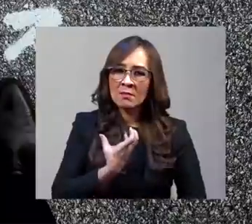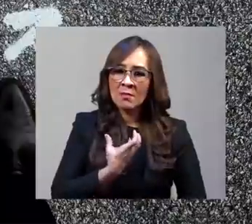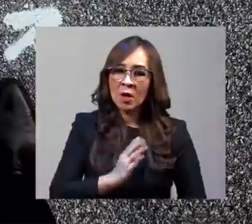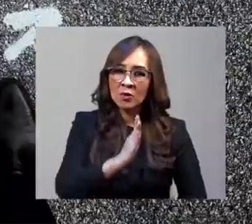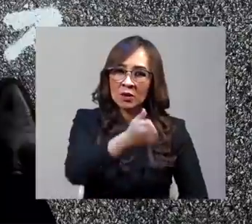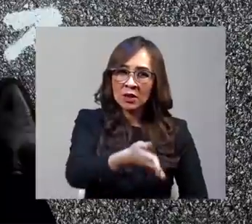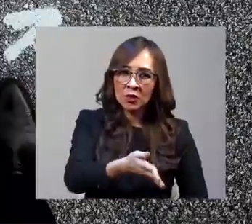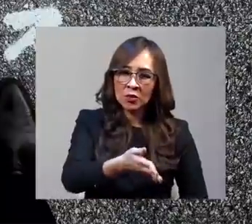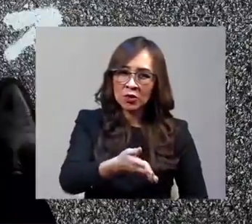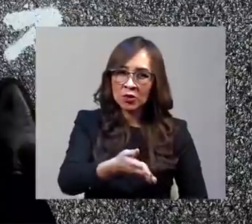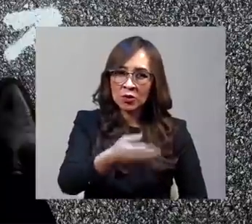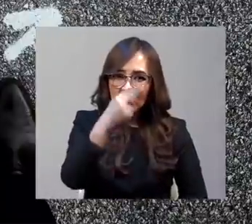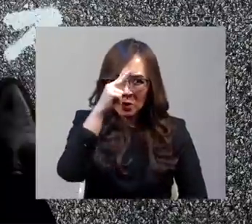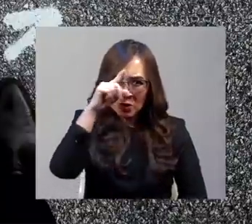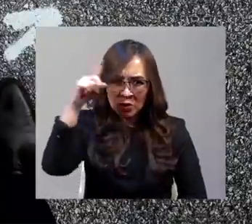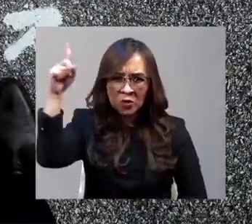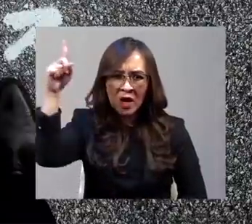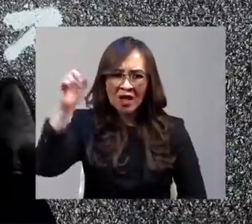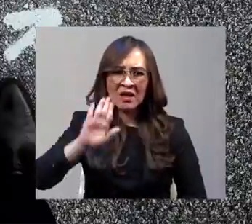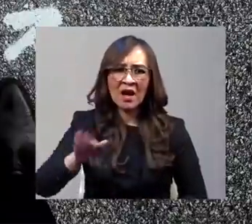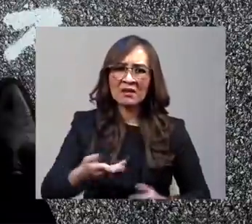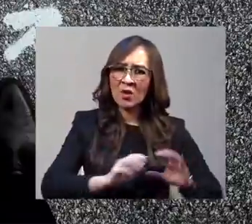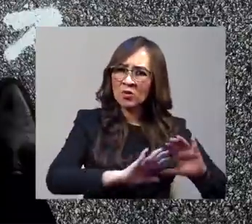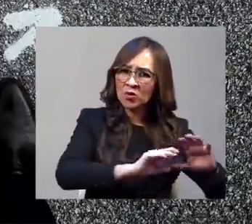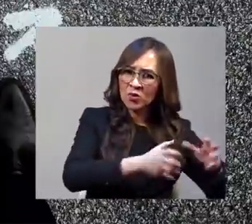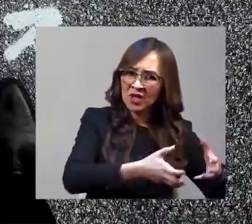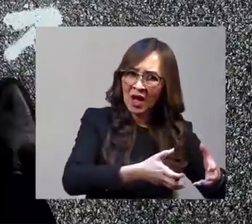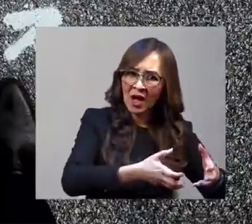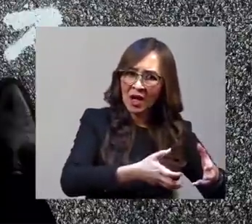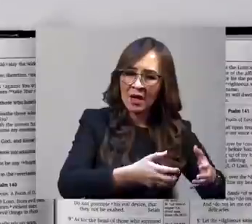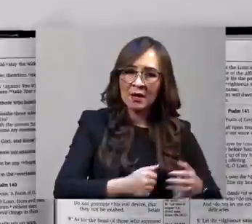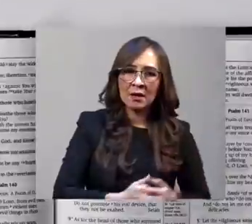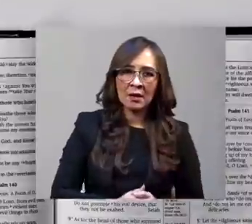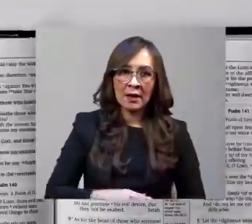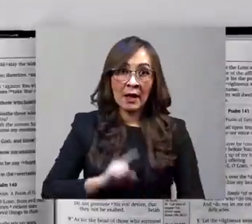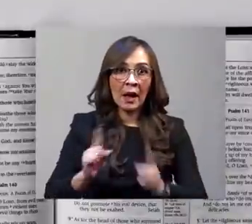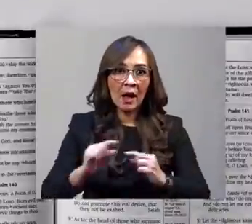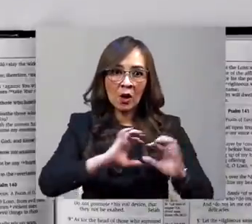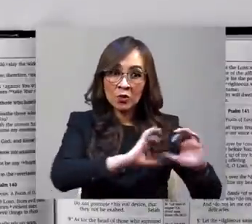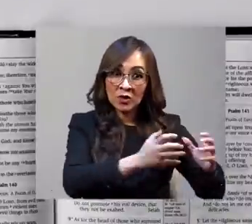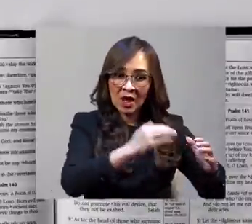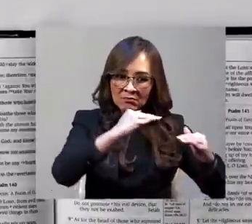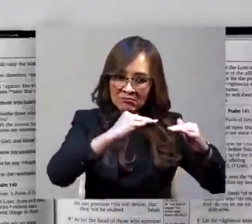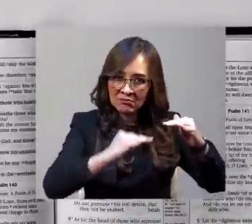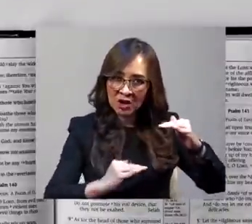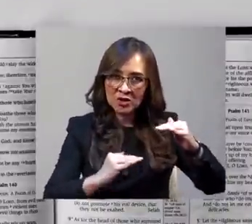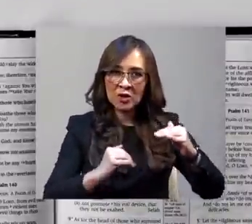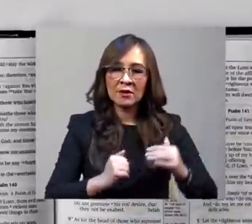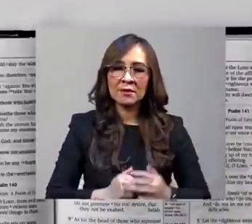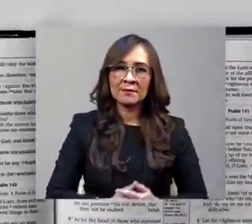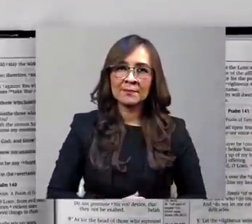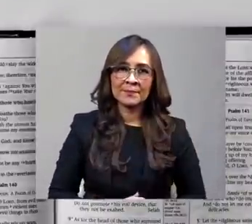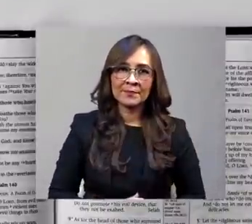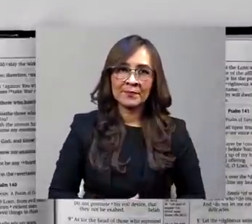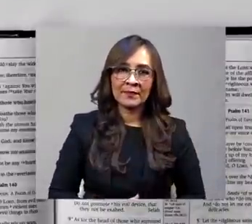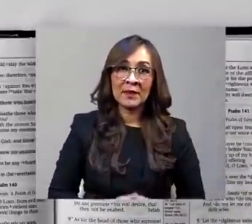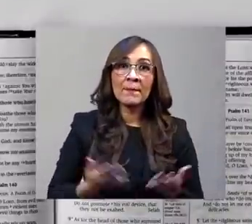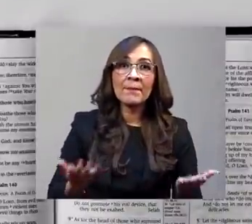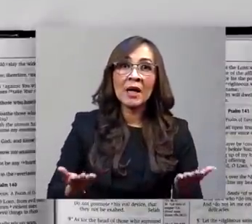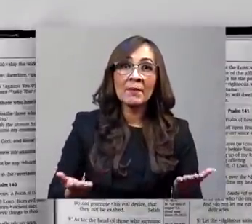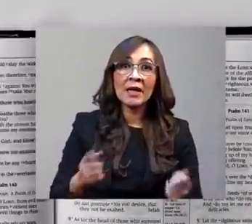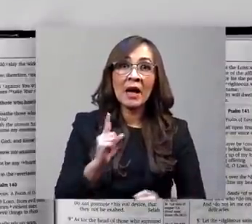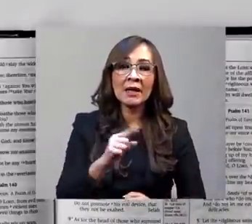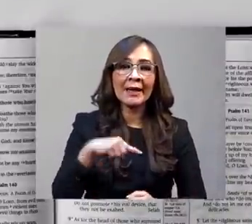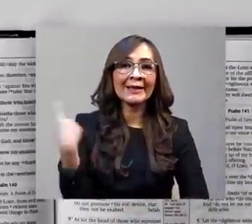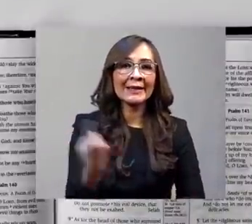bernama kemajuan dan peningkatan. Atau mau ikut jalan dunia yang bernama kemerosotan, klik. Saya pelajari di sini. Nah bagaimana agar kita hidup makin lama makin